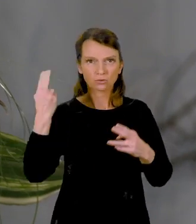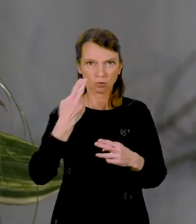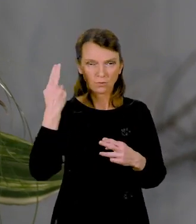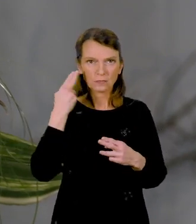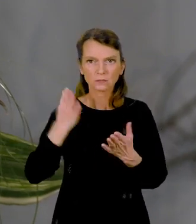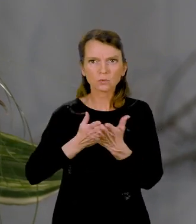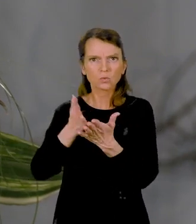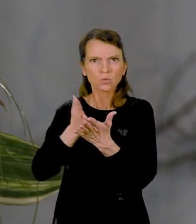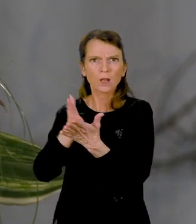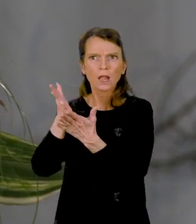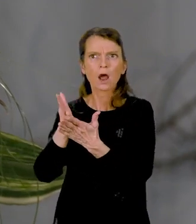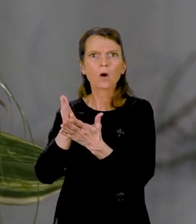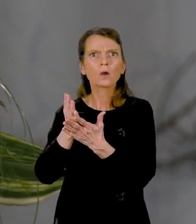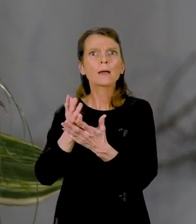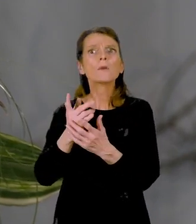naša država.